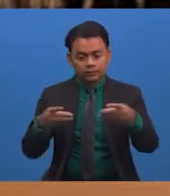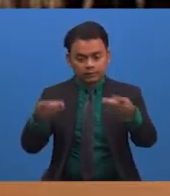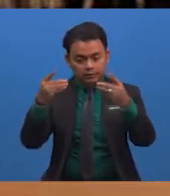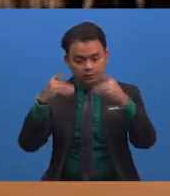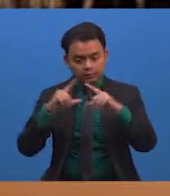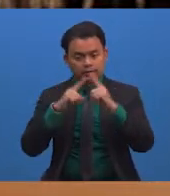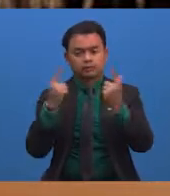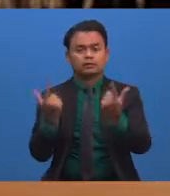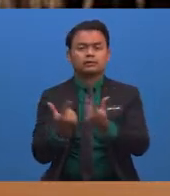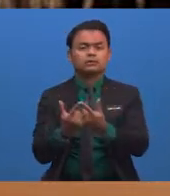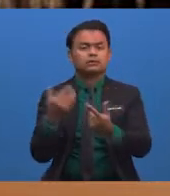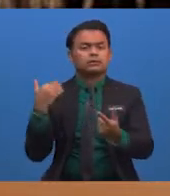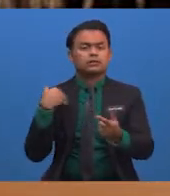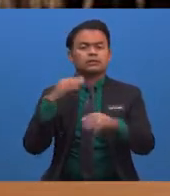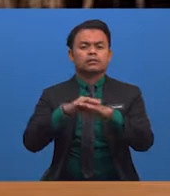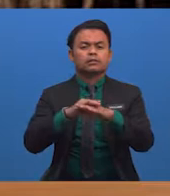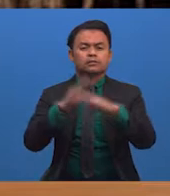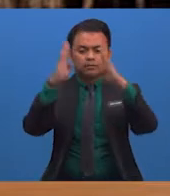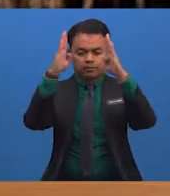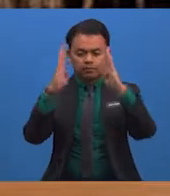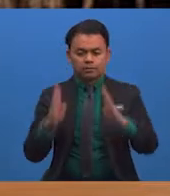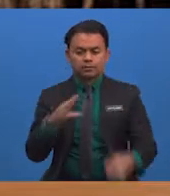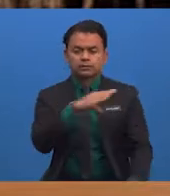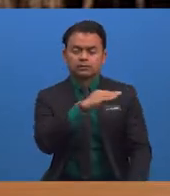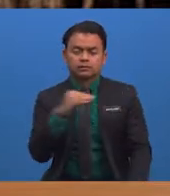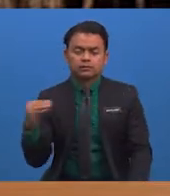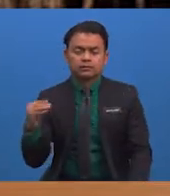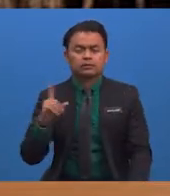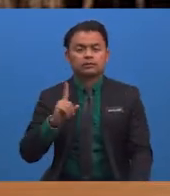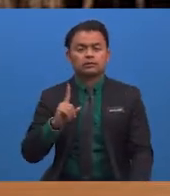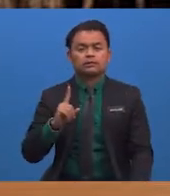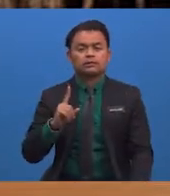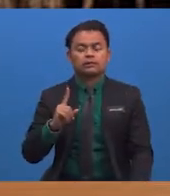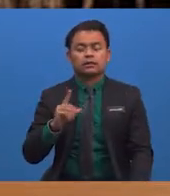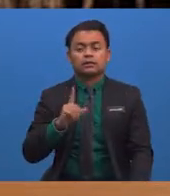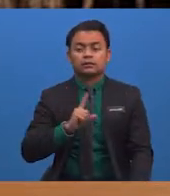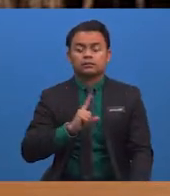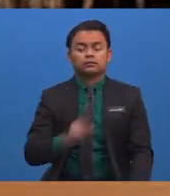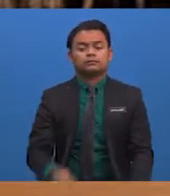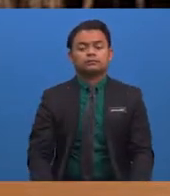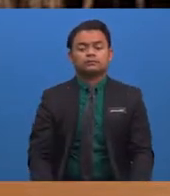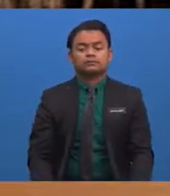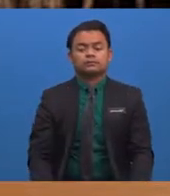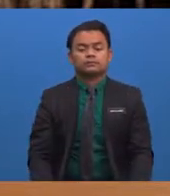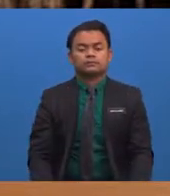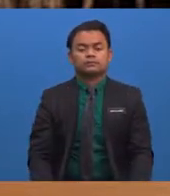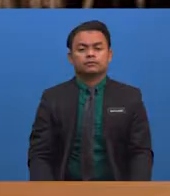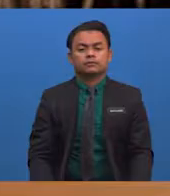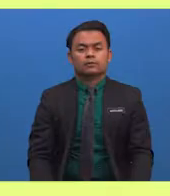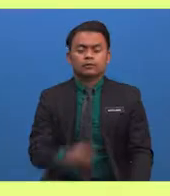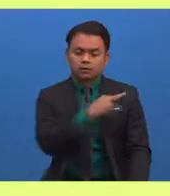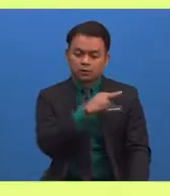daripada pelbagai bangsa dan agama, termasuklah raja, pembesar negara dan para